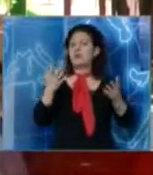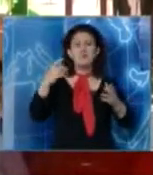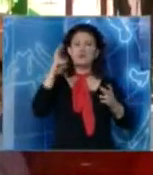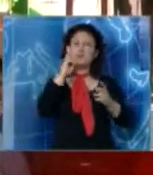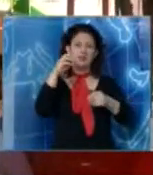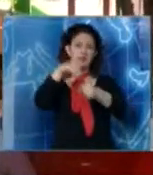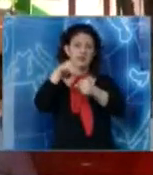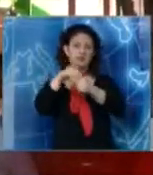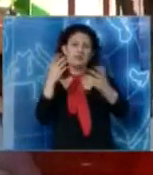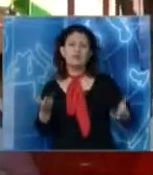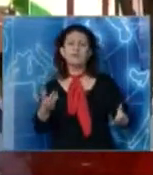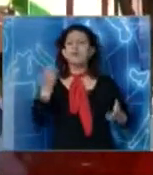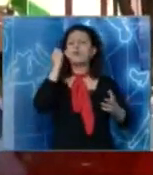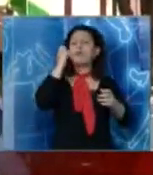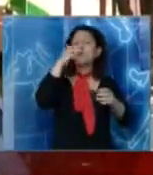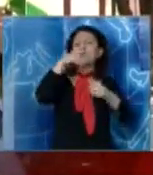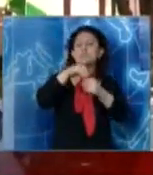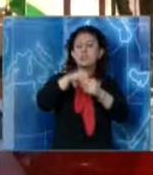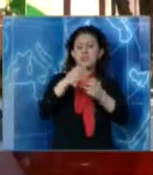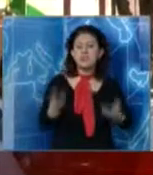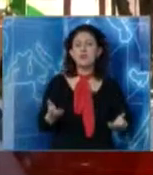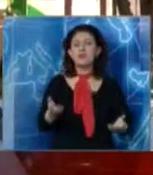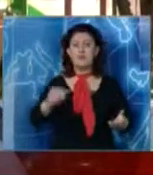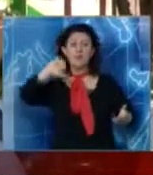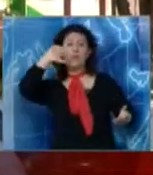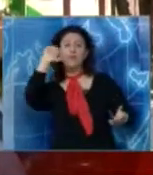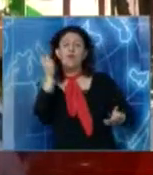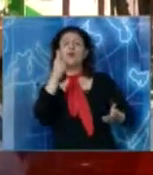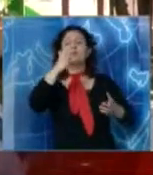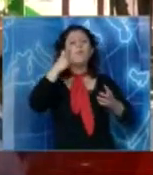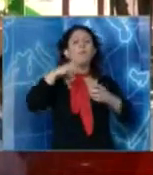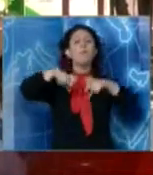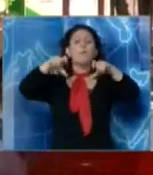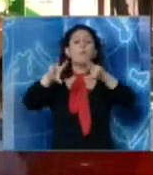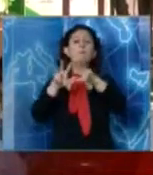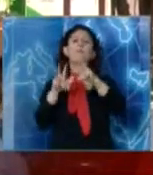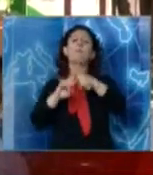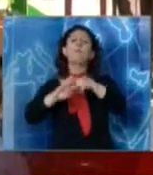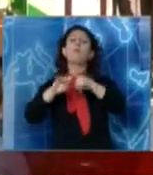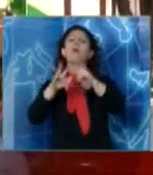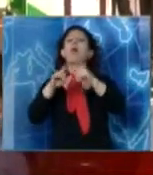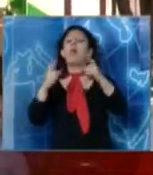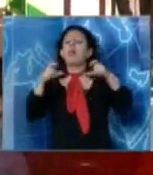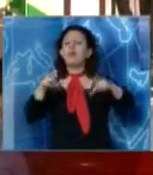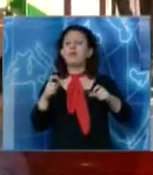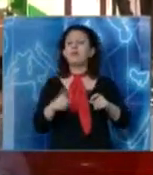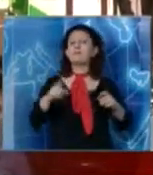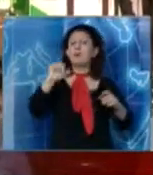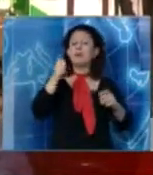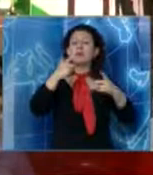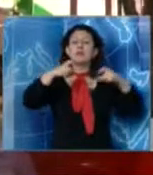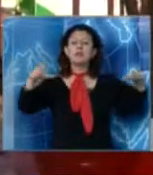dibinde, şehrin içinde çok önemli bir mahallemiz. Ancak tabii